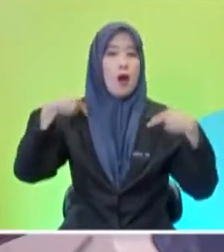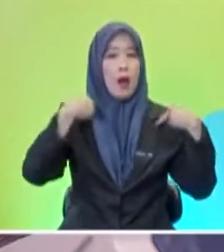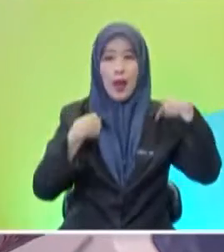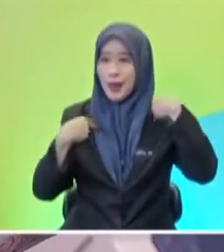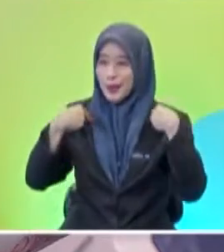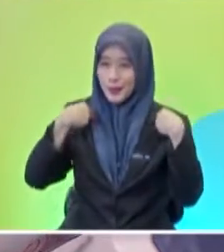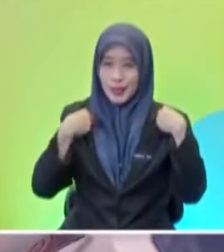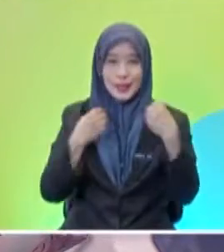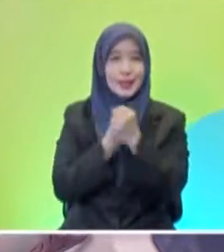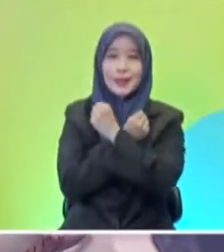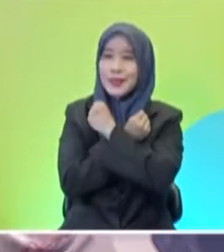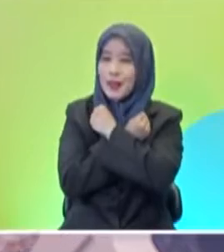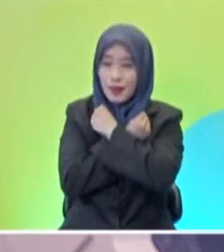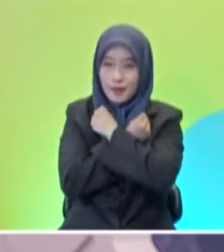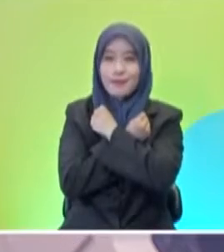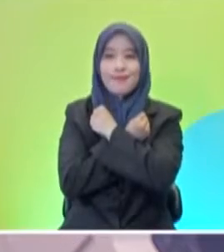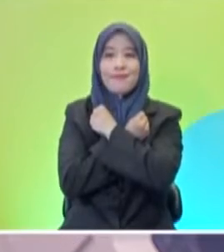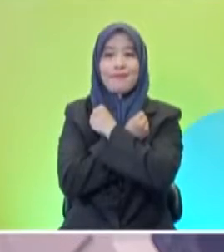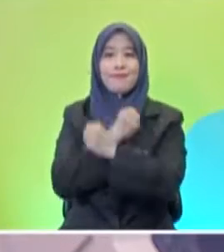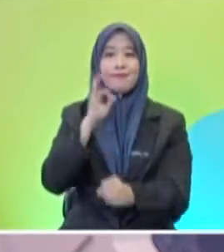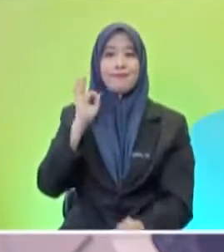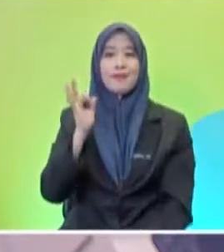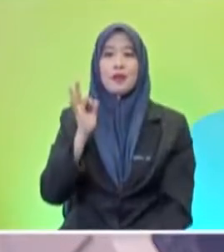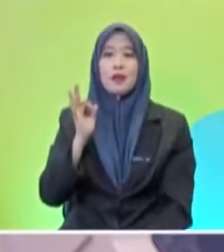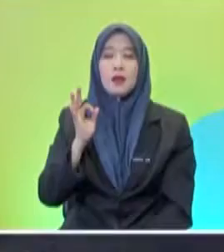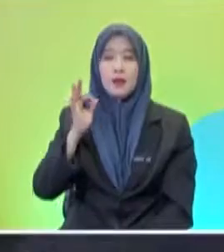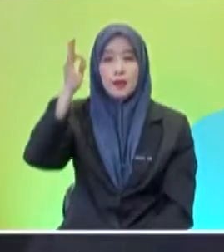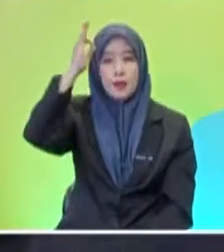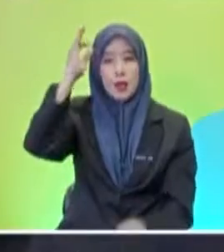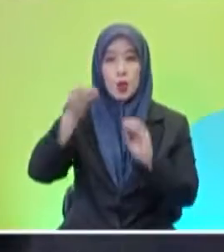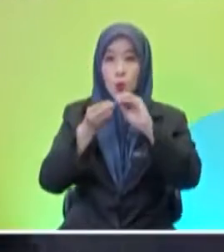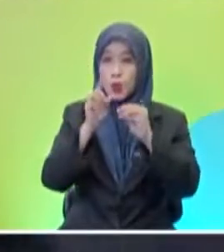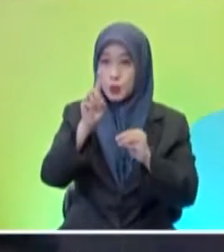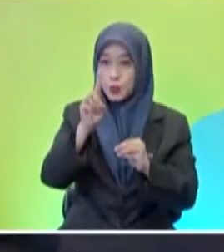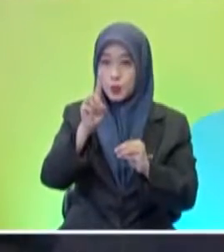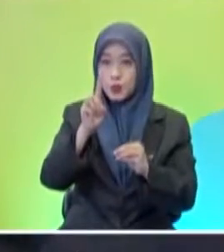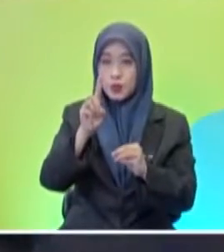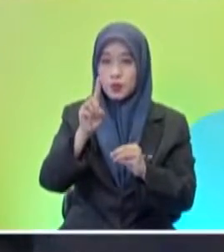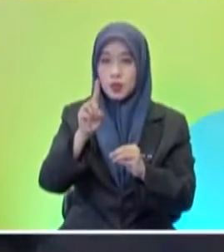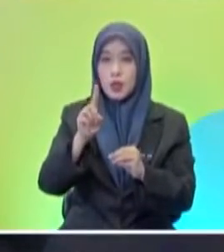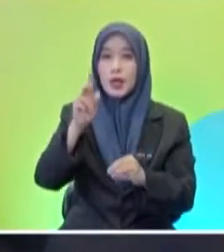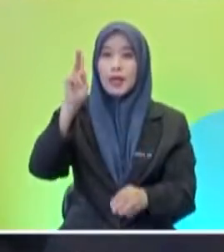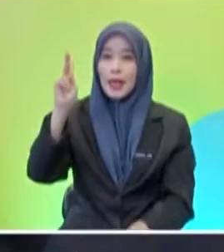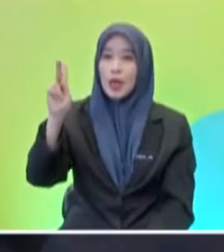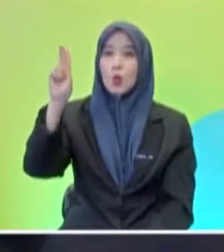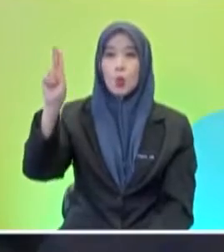haiwan kesayangan. Okey, pertama Fizi, bagi tahu Fizi. Okey, kita mulakan dengan